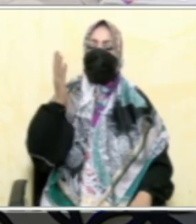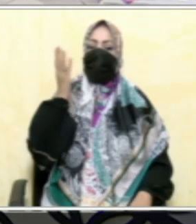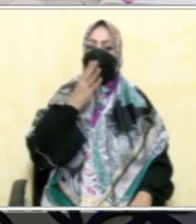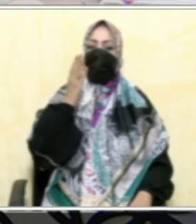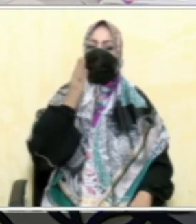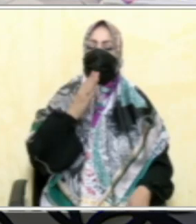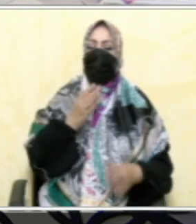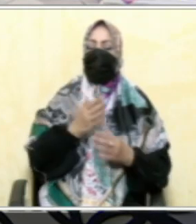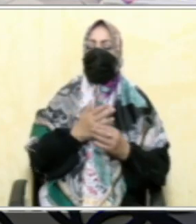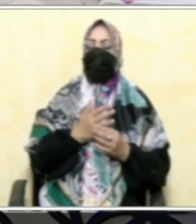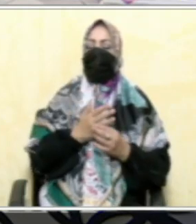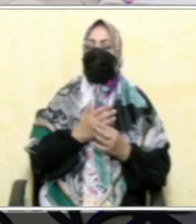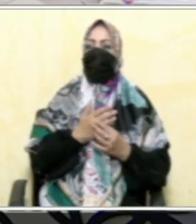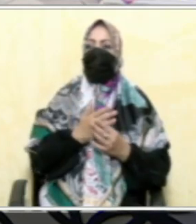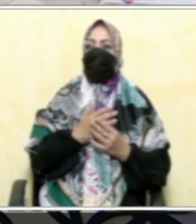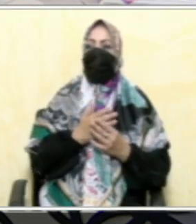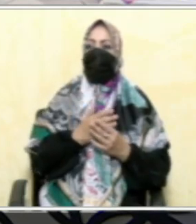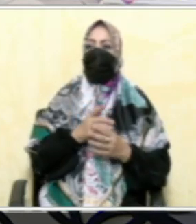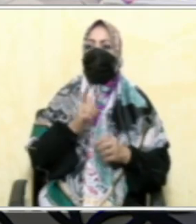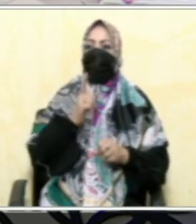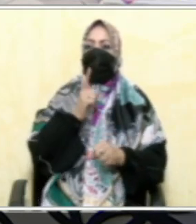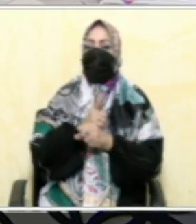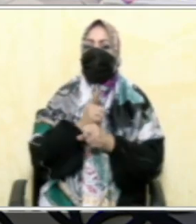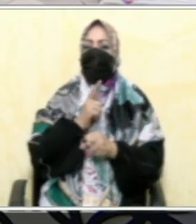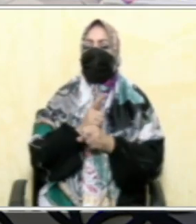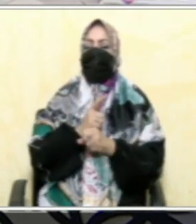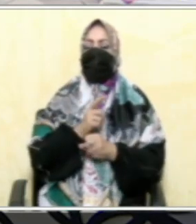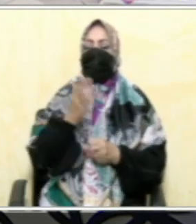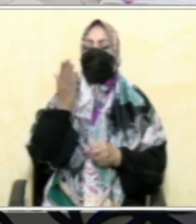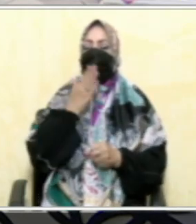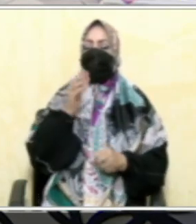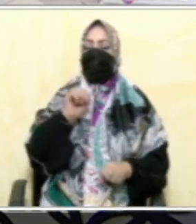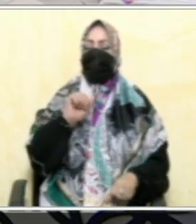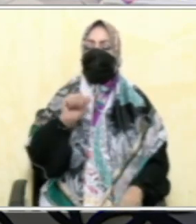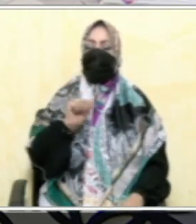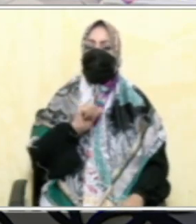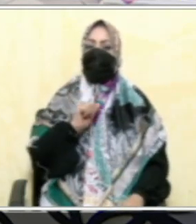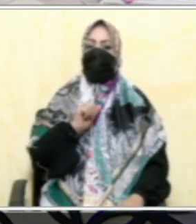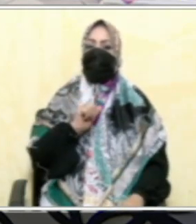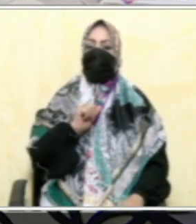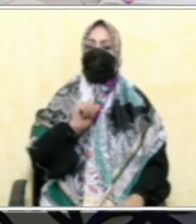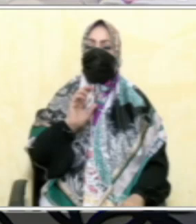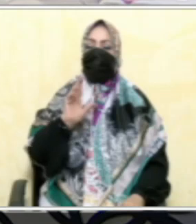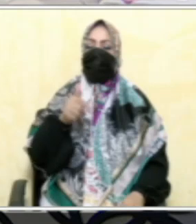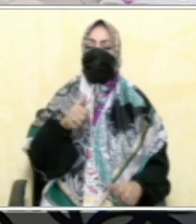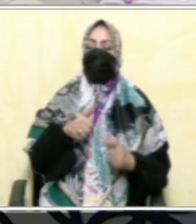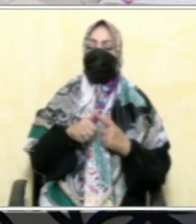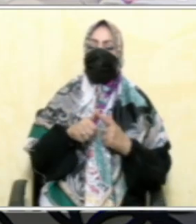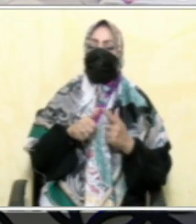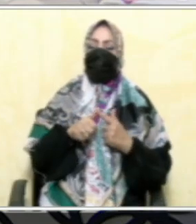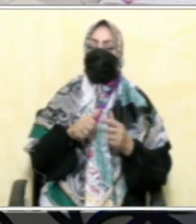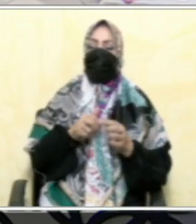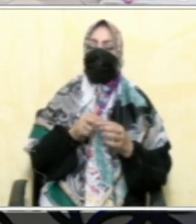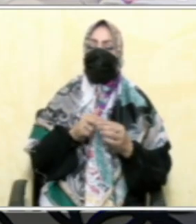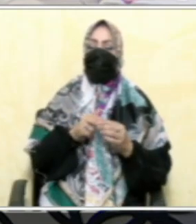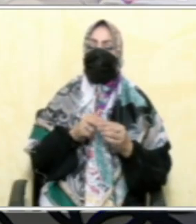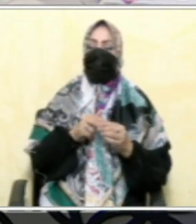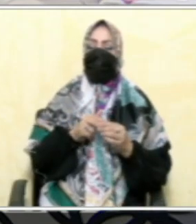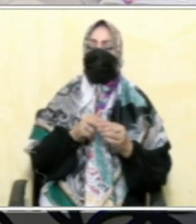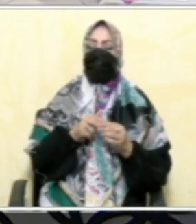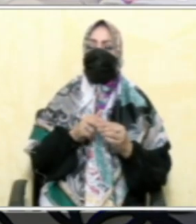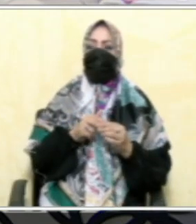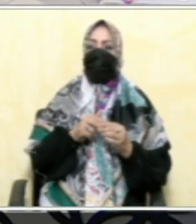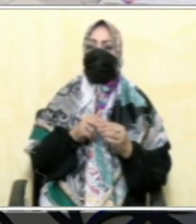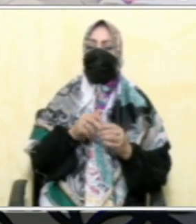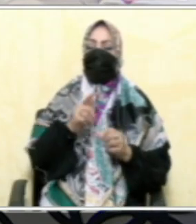هي عطاء نتاع الأدلة يا شيخ. عطاء؟ الأدلة تعطي كلمتين وتطلع تشد الممر